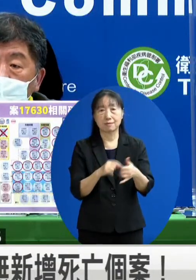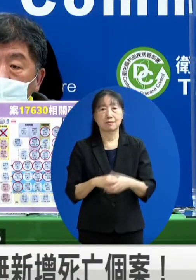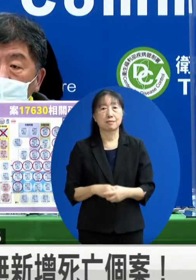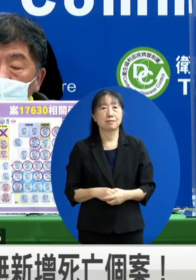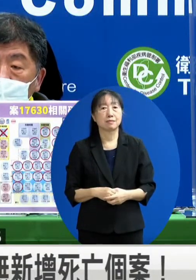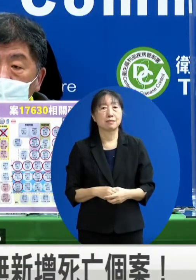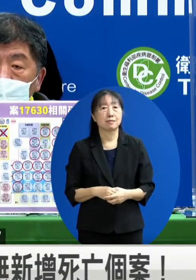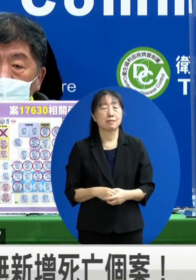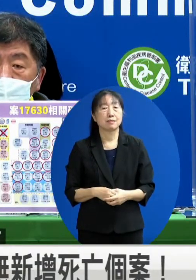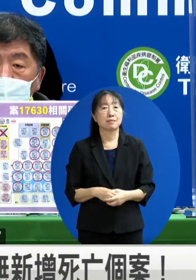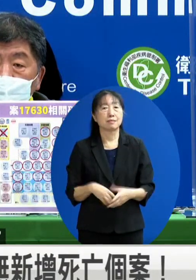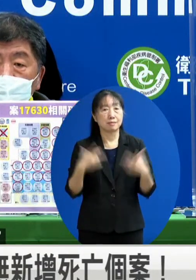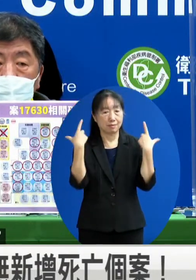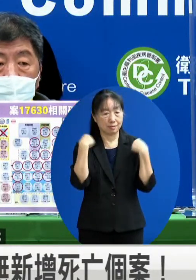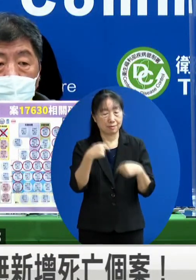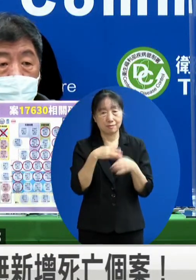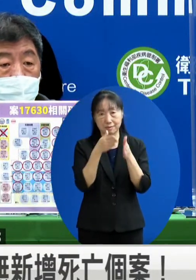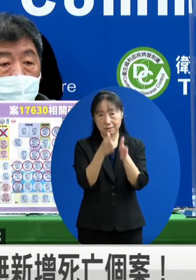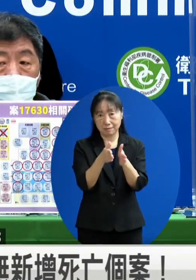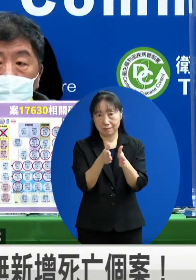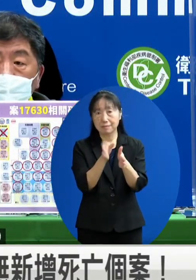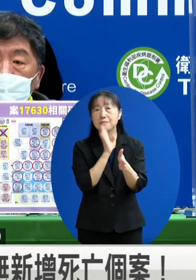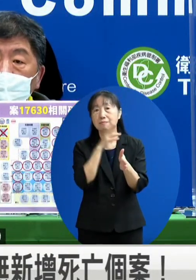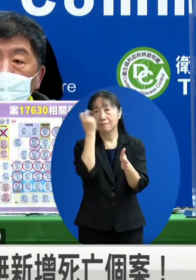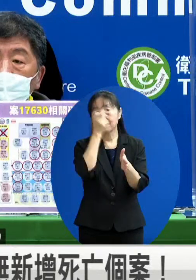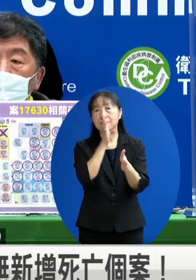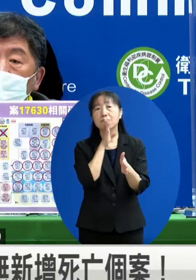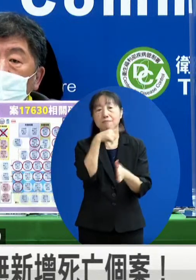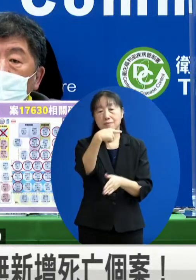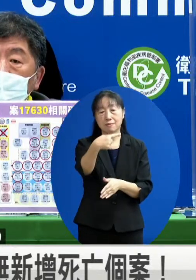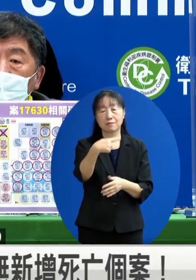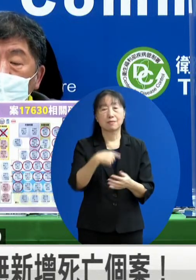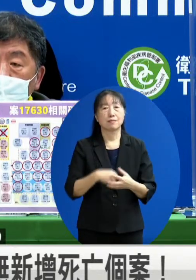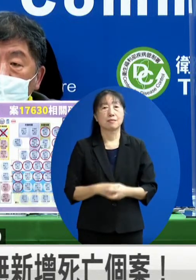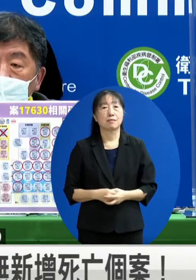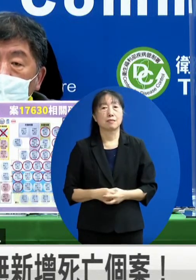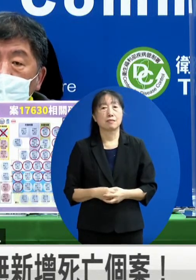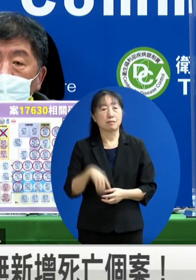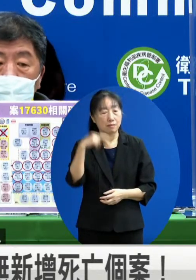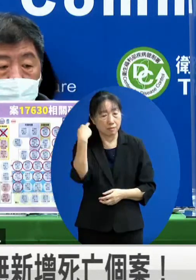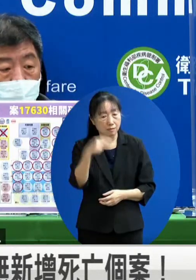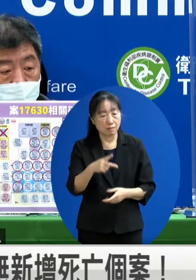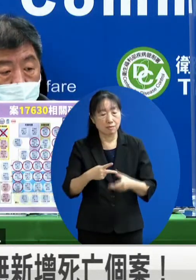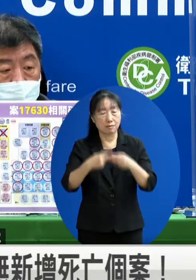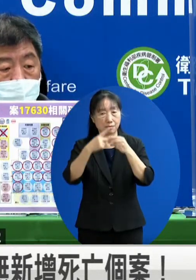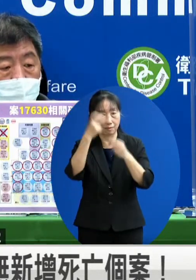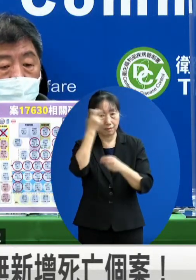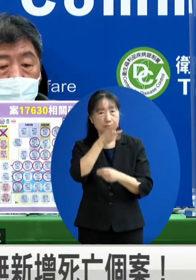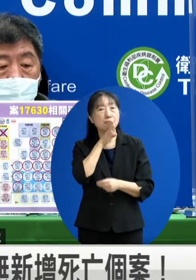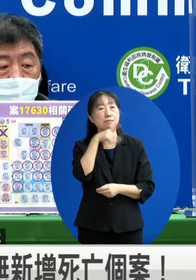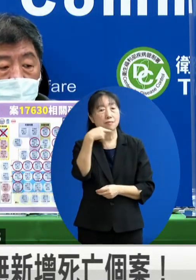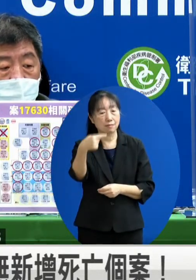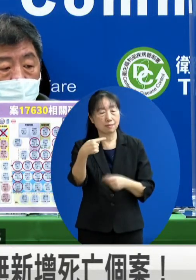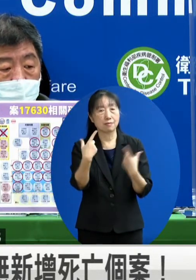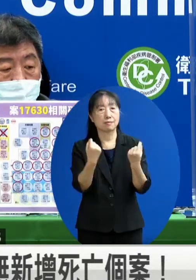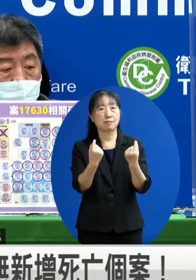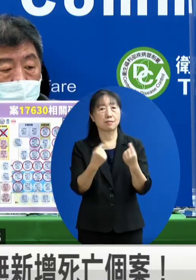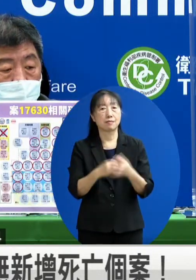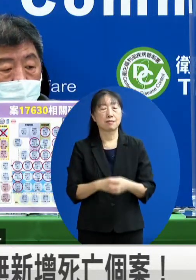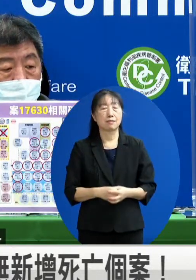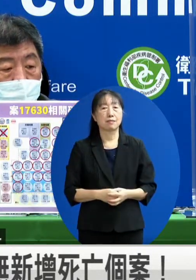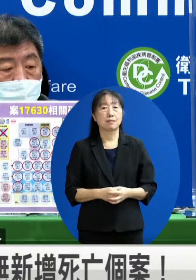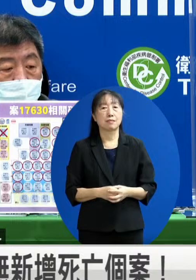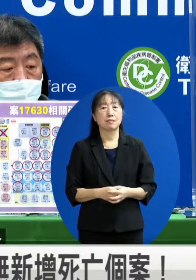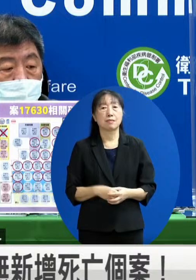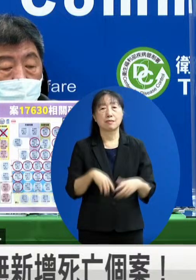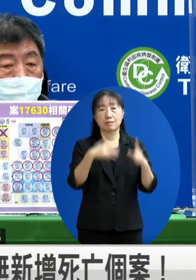他原检体我们在复验原检体是阴性，然后再采二采也是阴性，所以我们